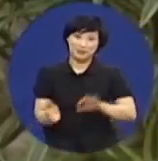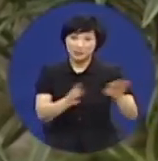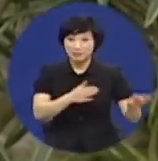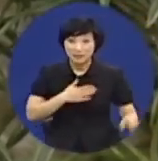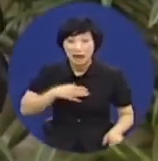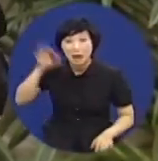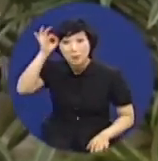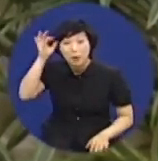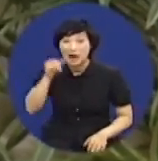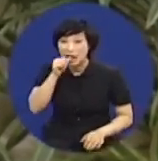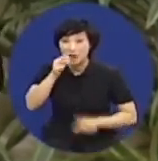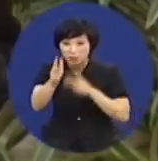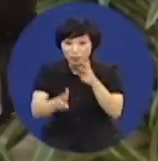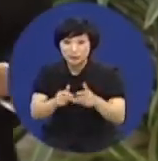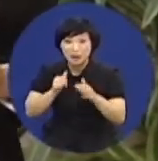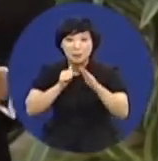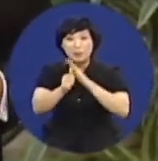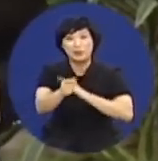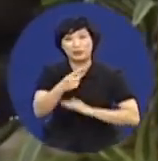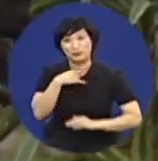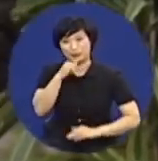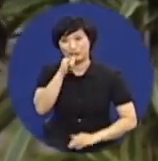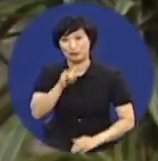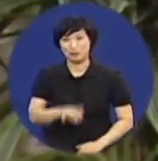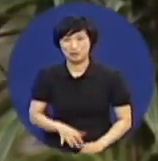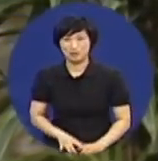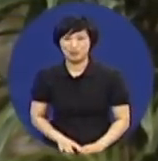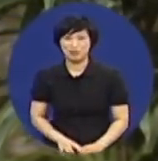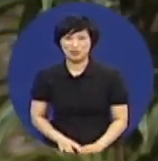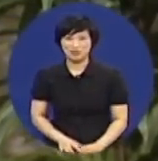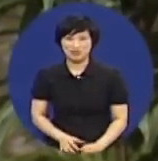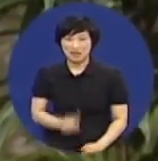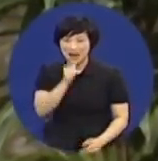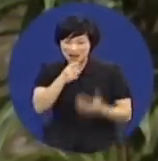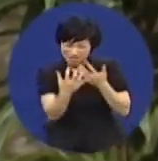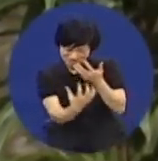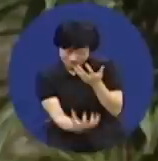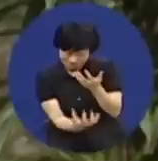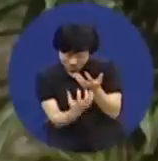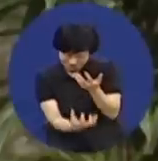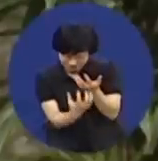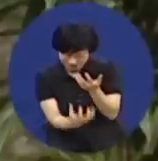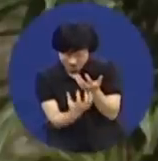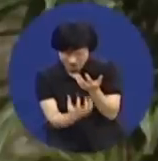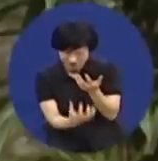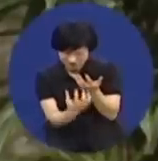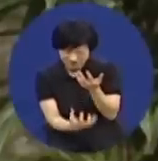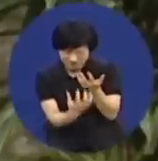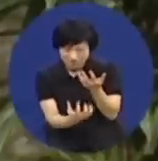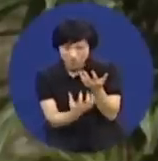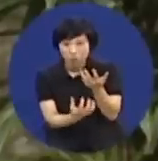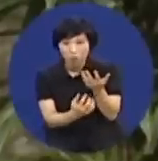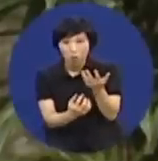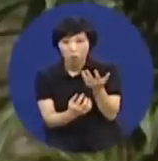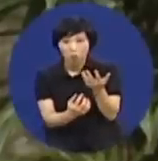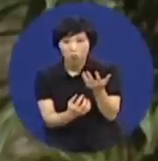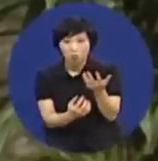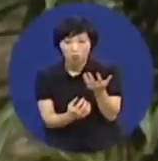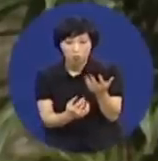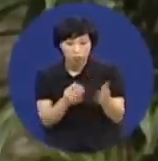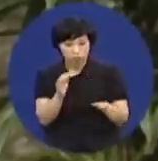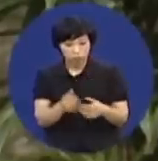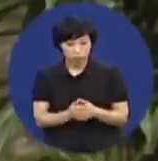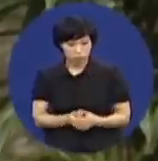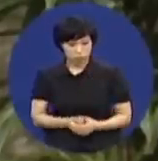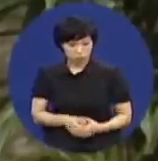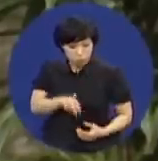私は韓国のポハン製鉄という会社に行ってみたことがあります。そこの溶鉱炉には火が見えませんでした。だ